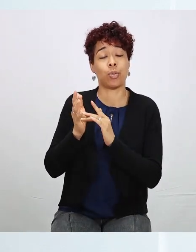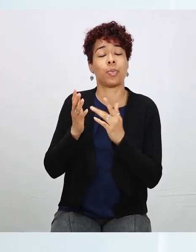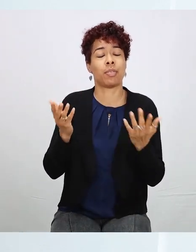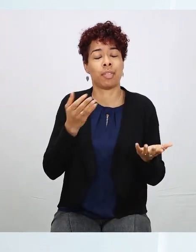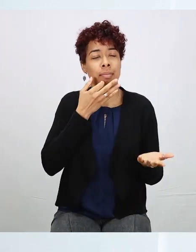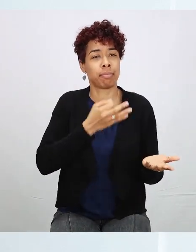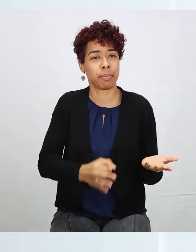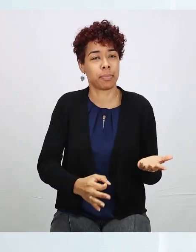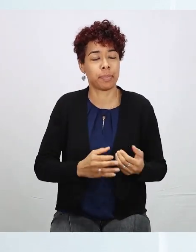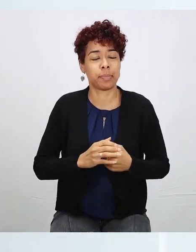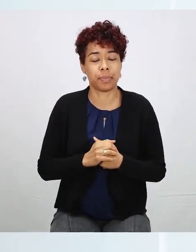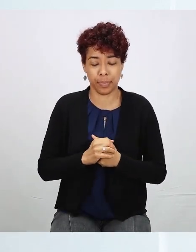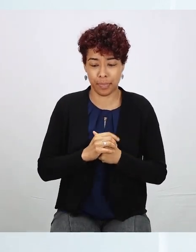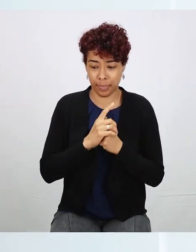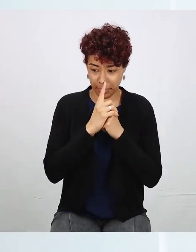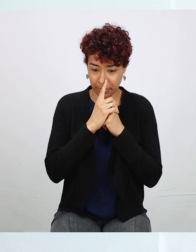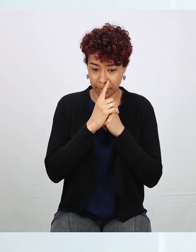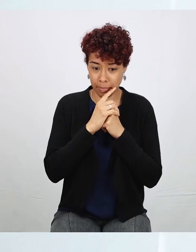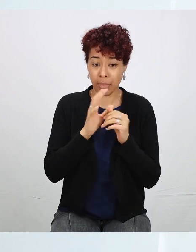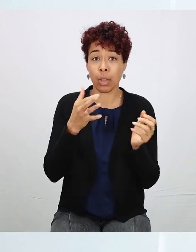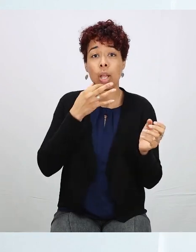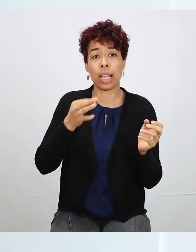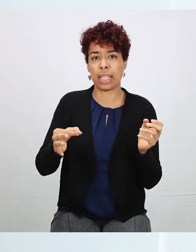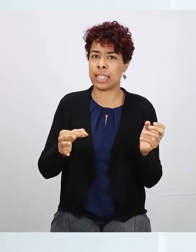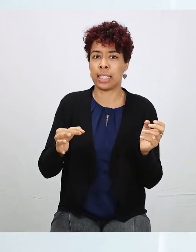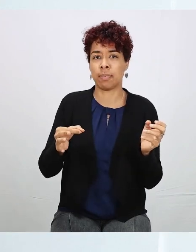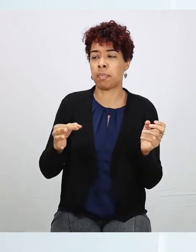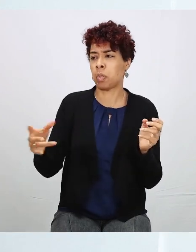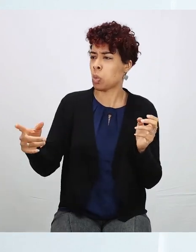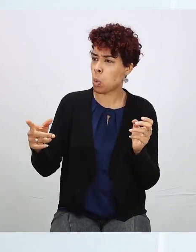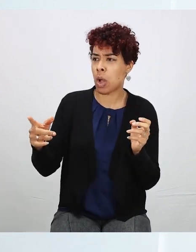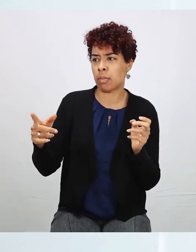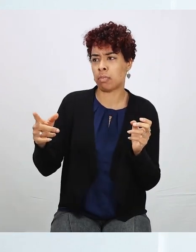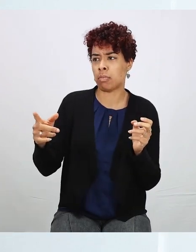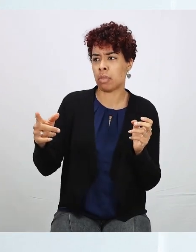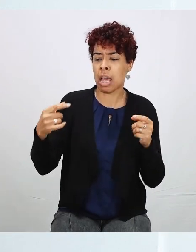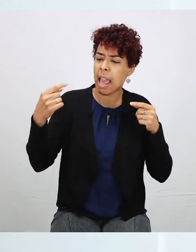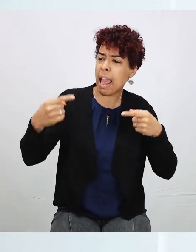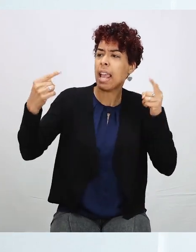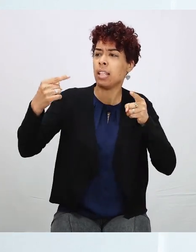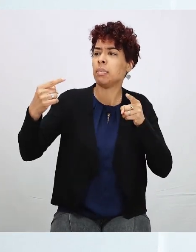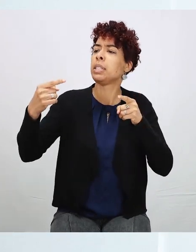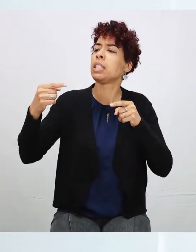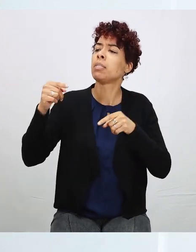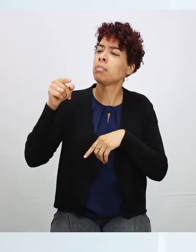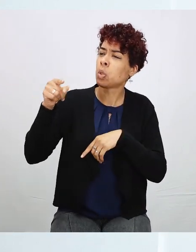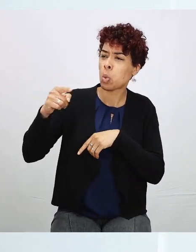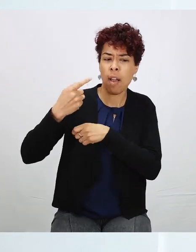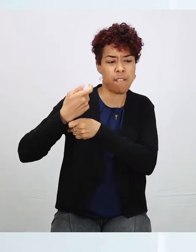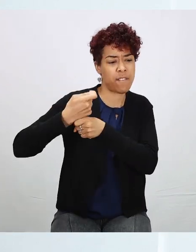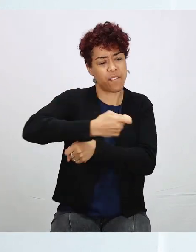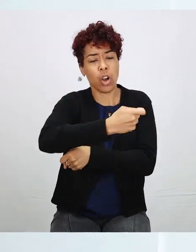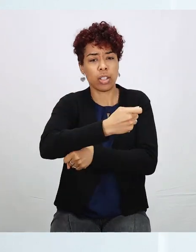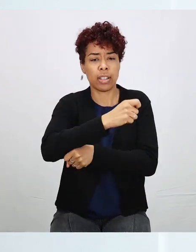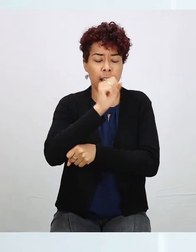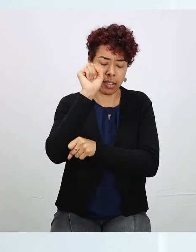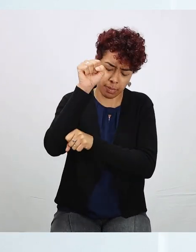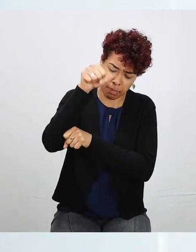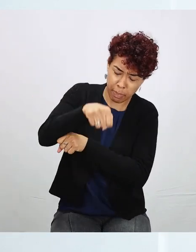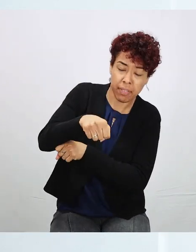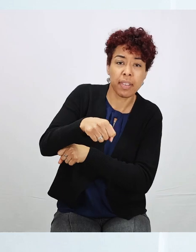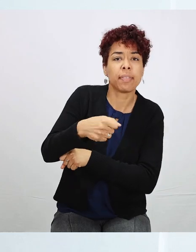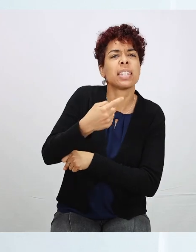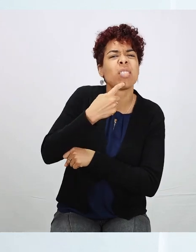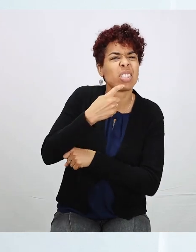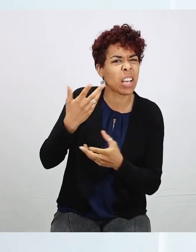aujourd'hui. Alors, il va dire « Tu forceras tes ennemis à courber la nuque ». Qu'est-ce que ça veut dire ? Ça veut dire, en fait, à l'époque, quand